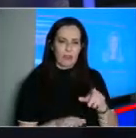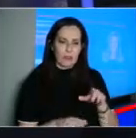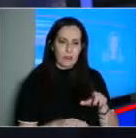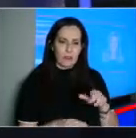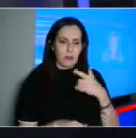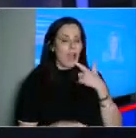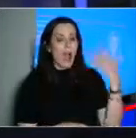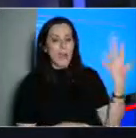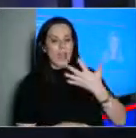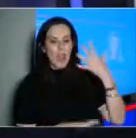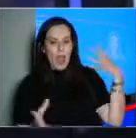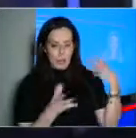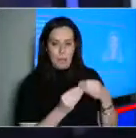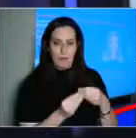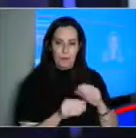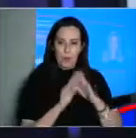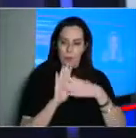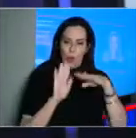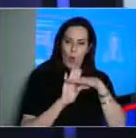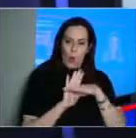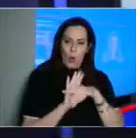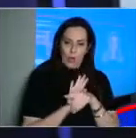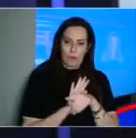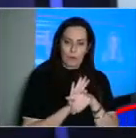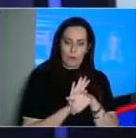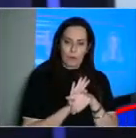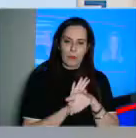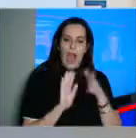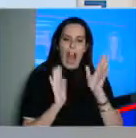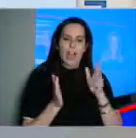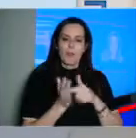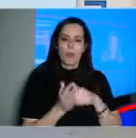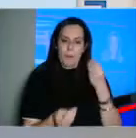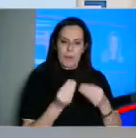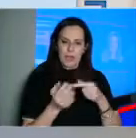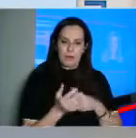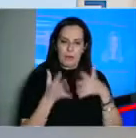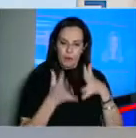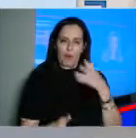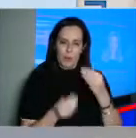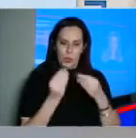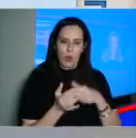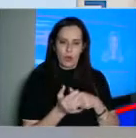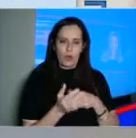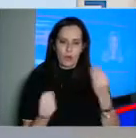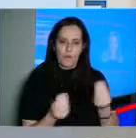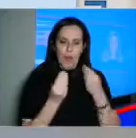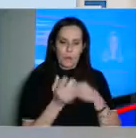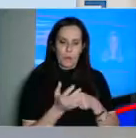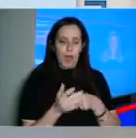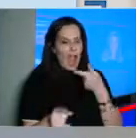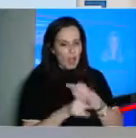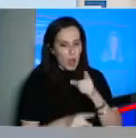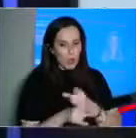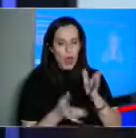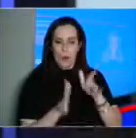שנקרא הפללת הלקוח. גם כל החוקים של אלימות מינית ותקיפות מיניות, דברים שנשים... הטרדות,